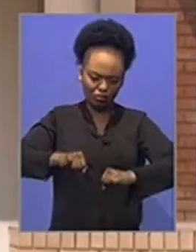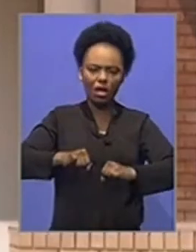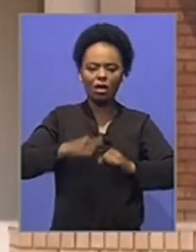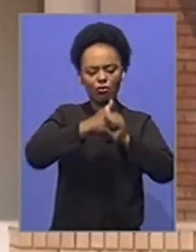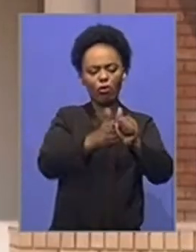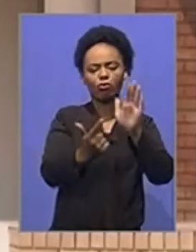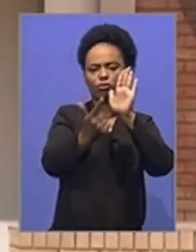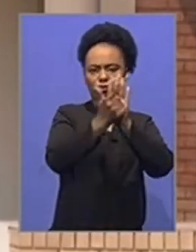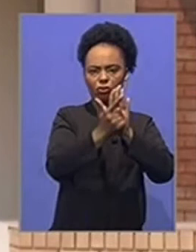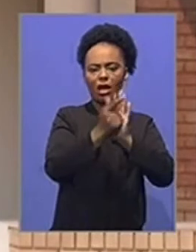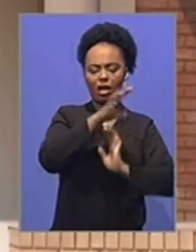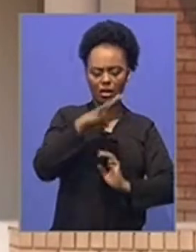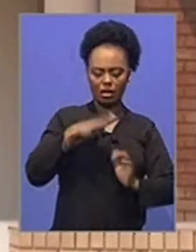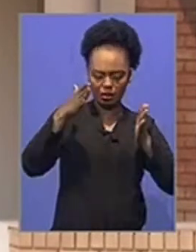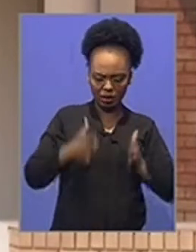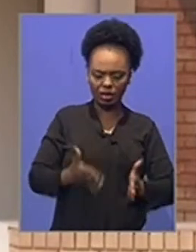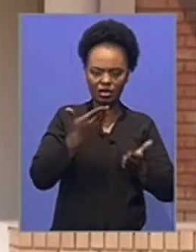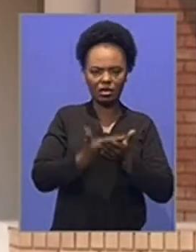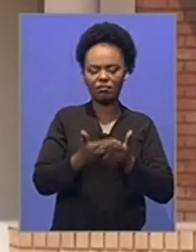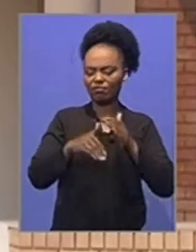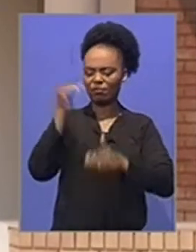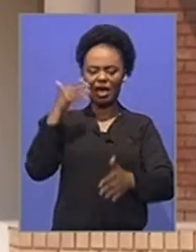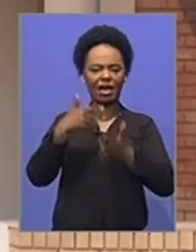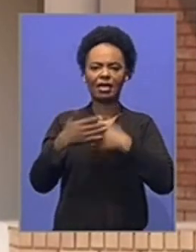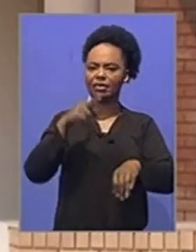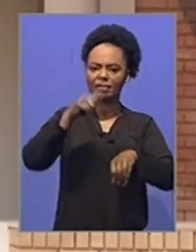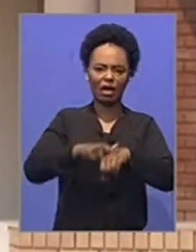gore molekgotla a ka leboga tiro nako e nngwe